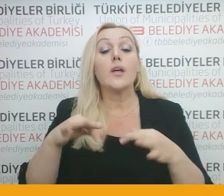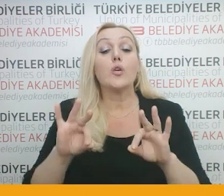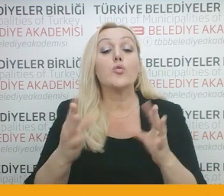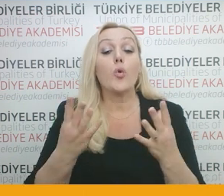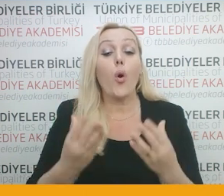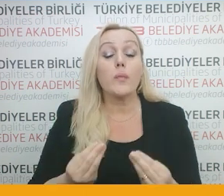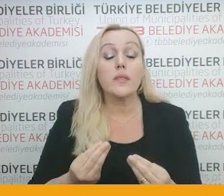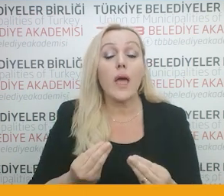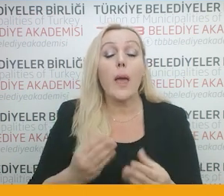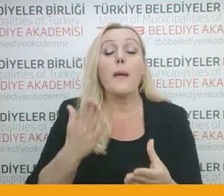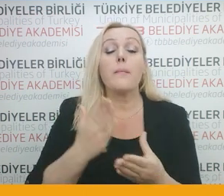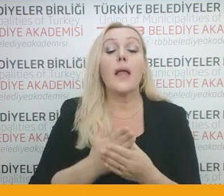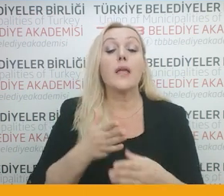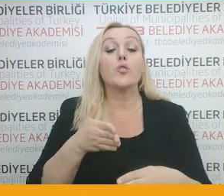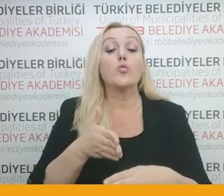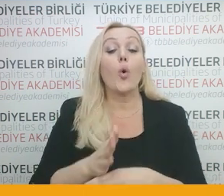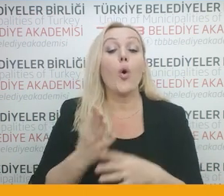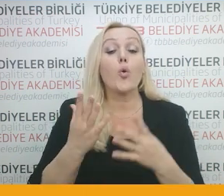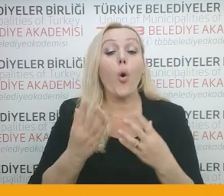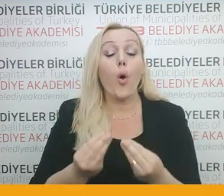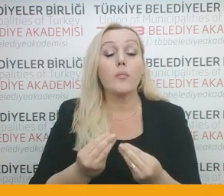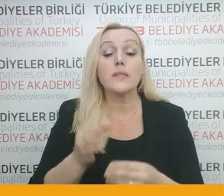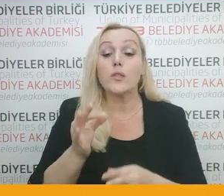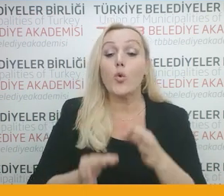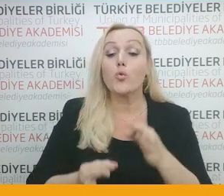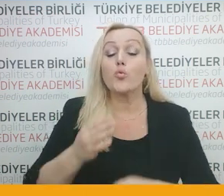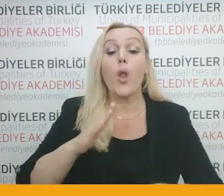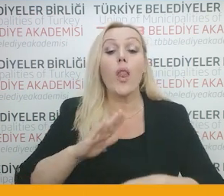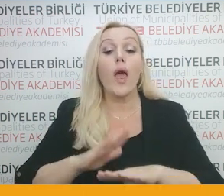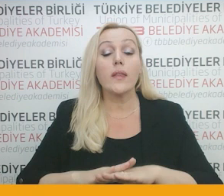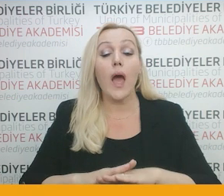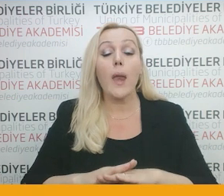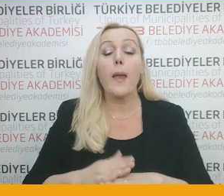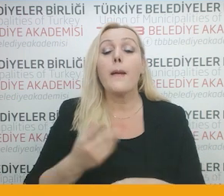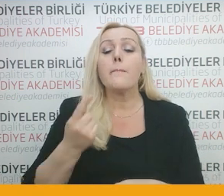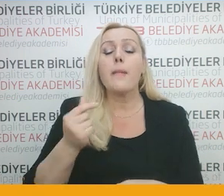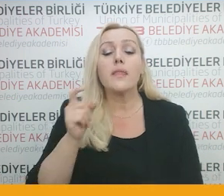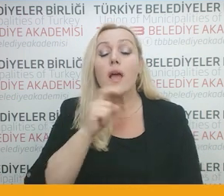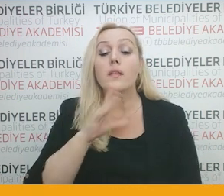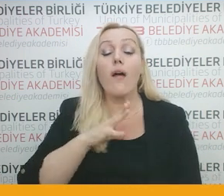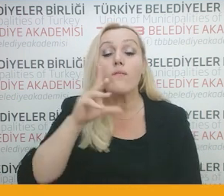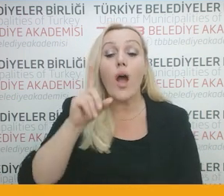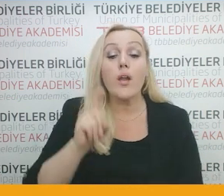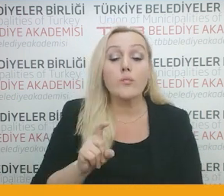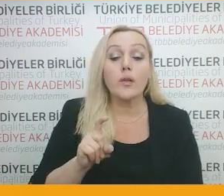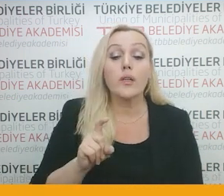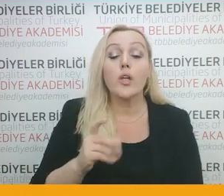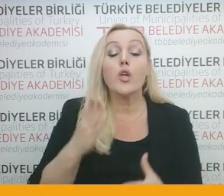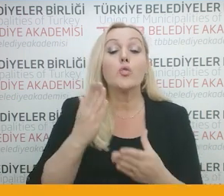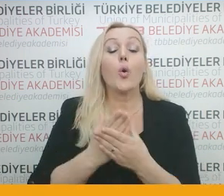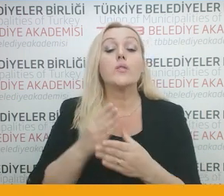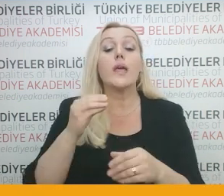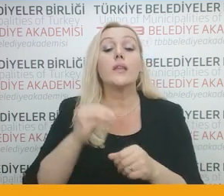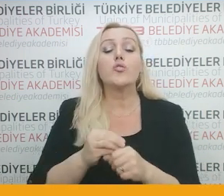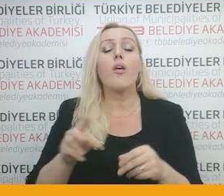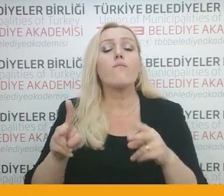altındaki belgelerin tamam ve doğru olmasını muhasebe etkisi kontrol eder. Maddi hata bulunup bulunmadığını, yani